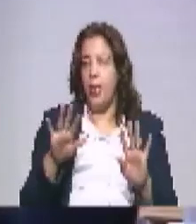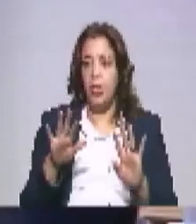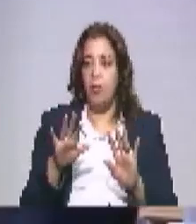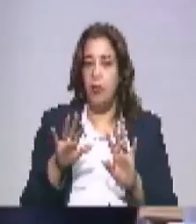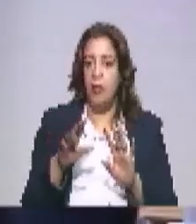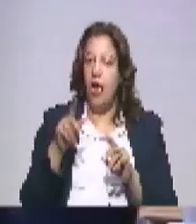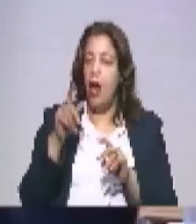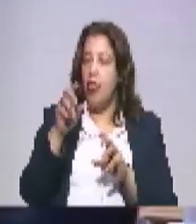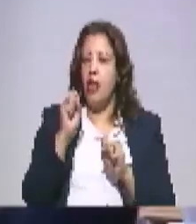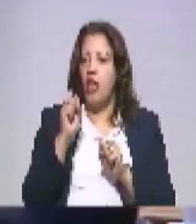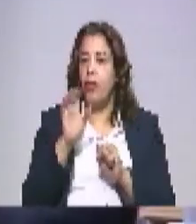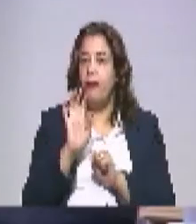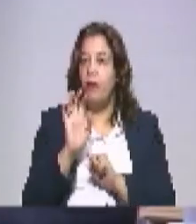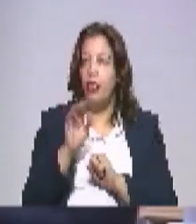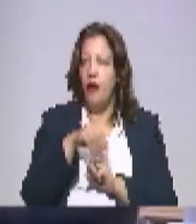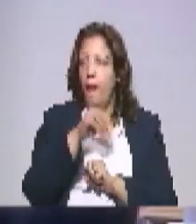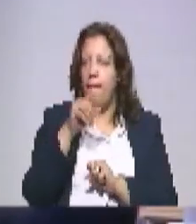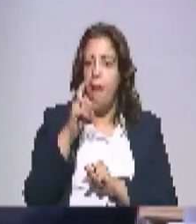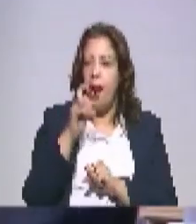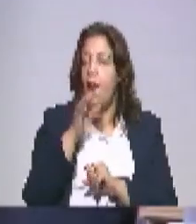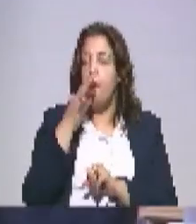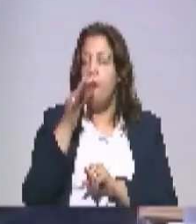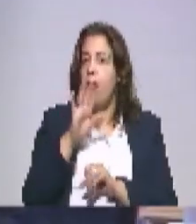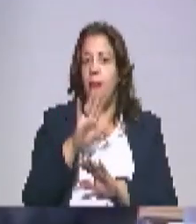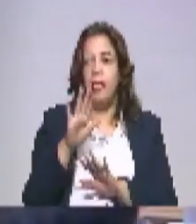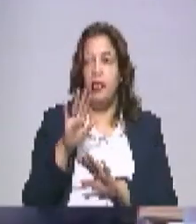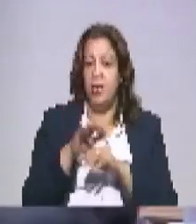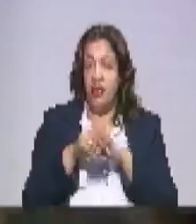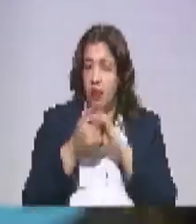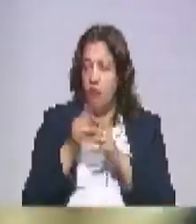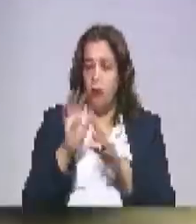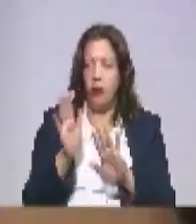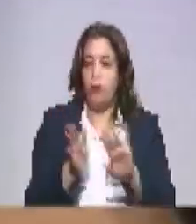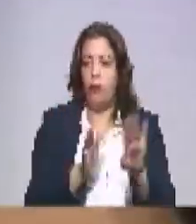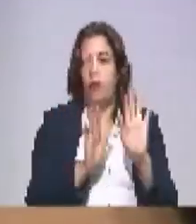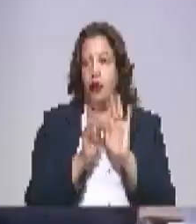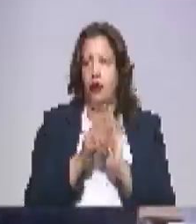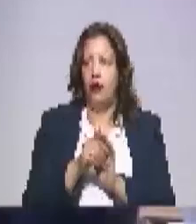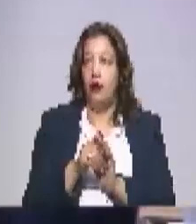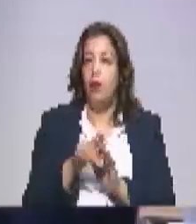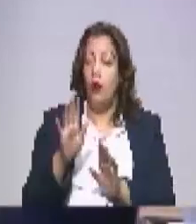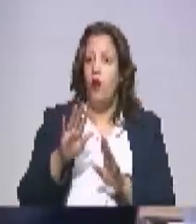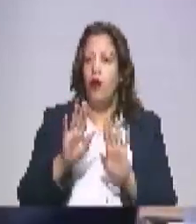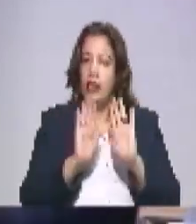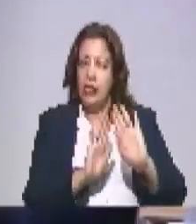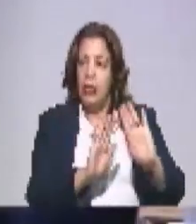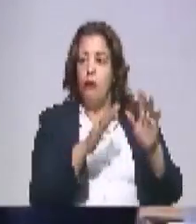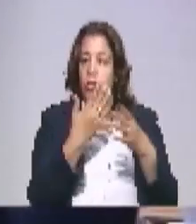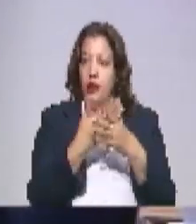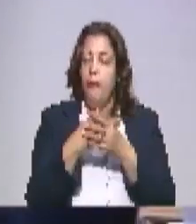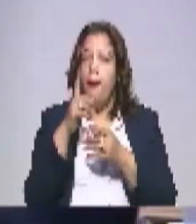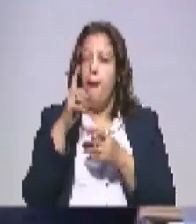ناشف كده. ما فيش حاجه، ما مش هغسله ولا اي حاجه خالص، بس